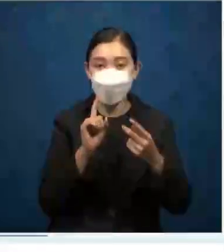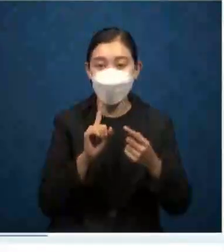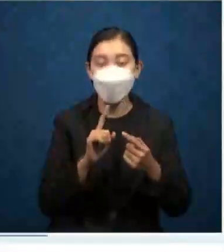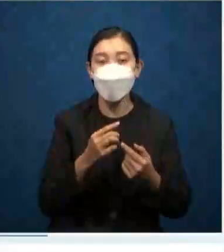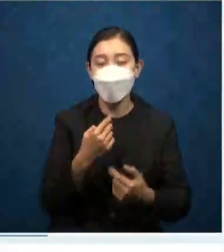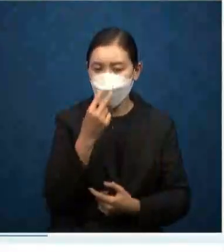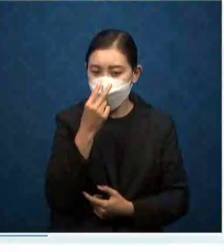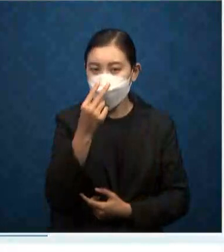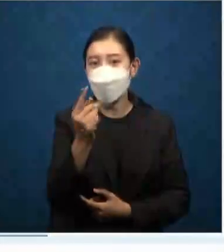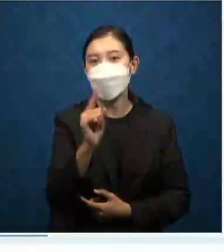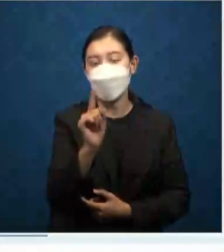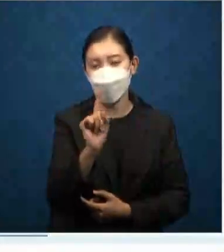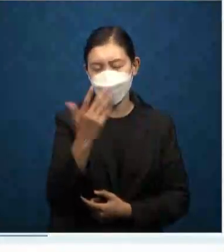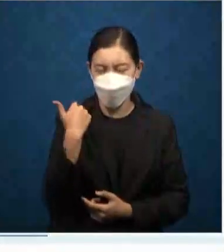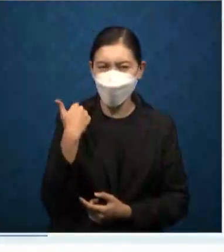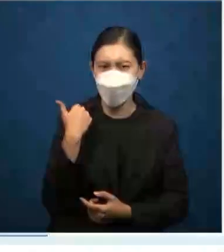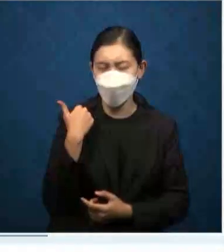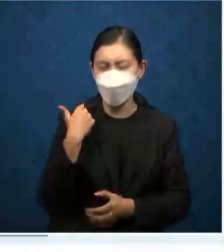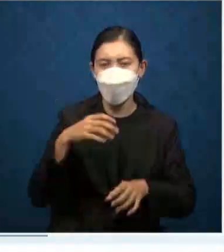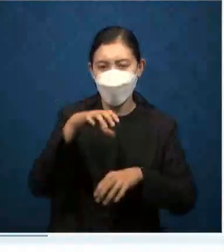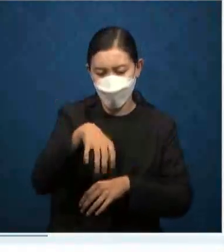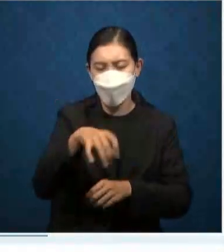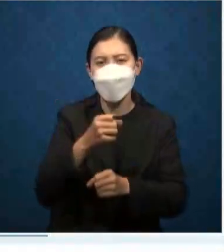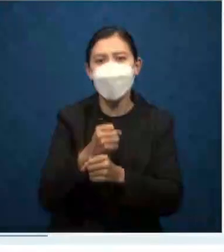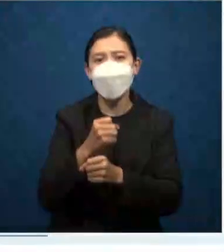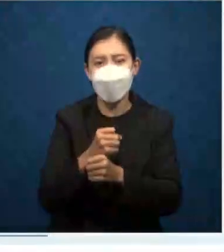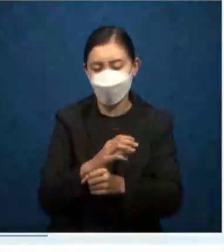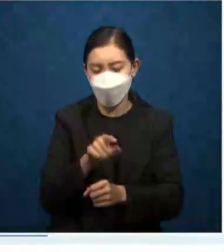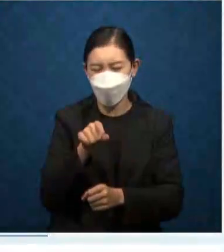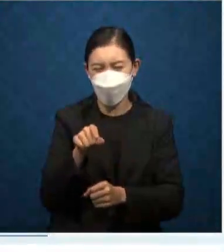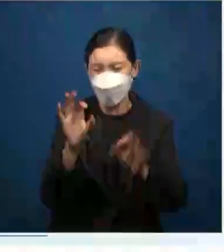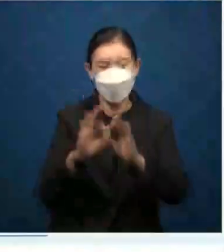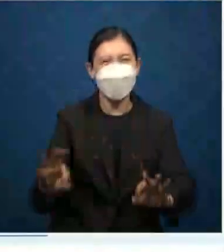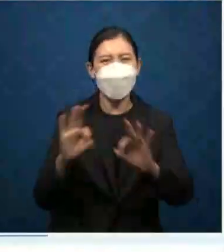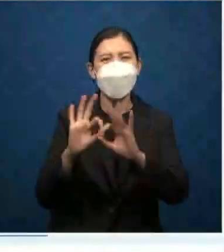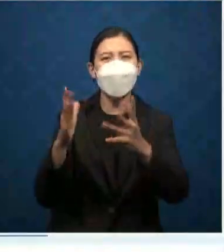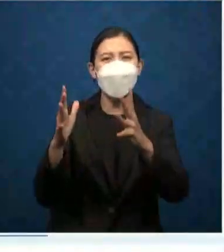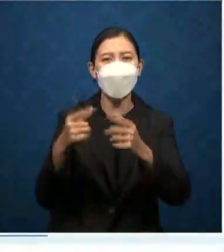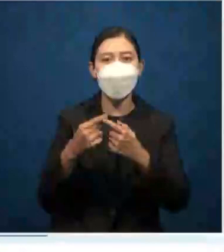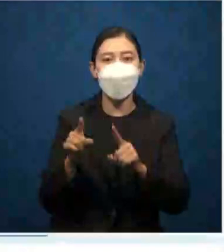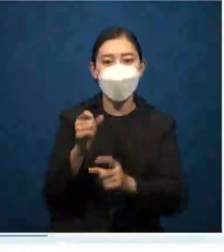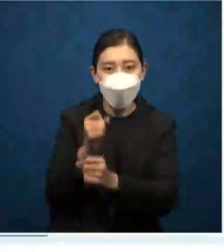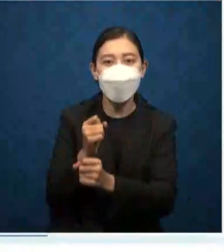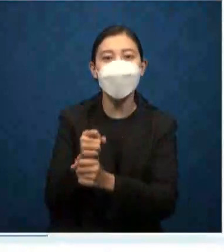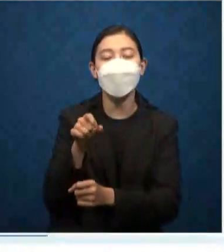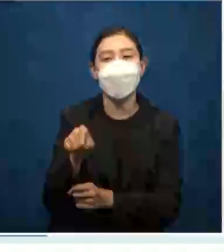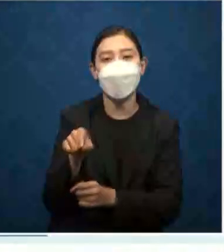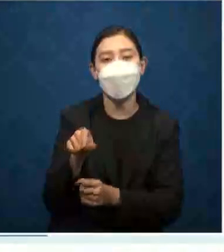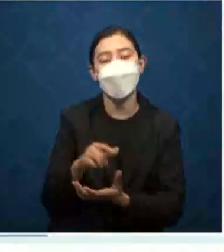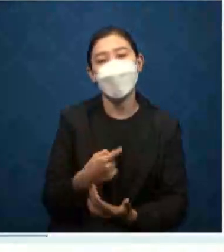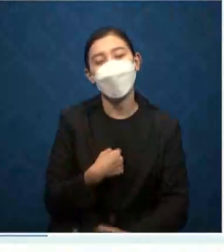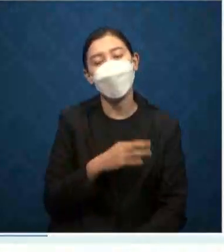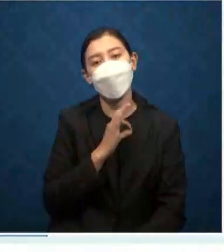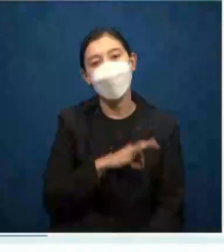ทำงานที่ไม่ควรทำแล้วยังทำอยู่ถ้าเราไม่เอาจริงในการเลิกนะครับในงานที่จำเป็นน้อยเราก็ไม่มีก